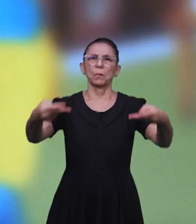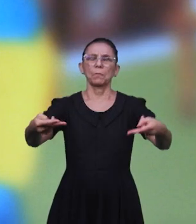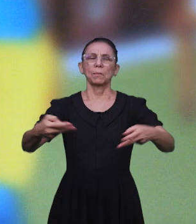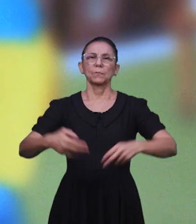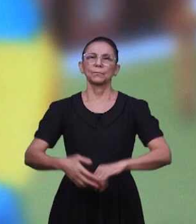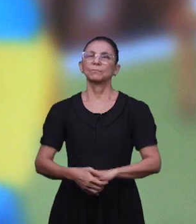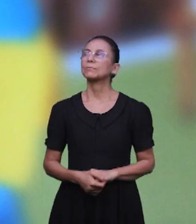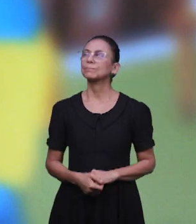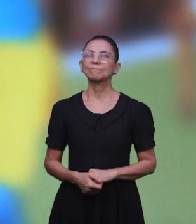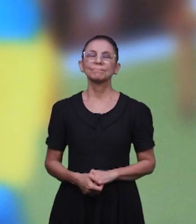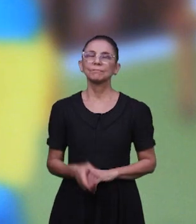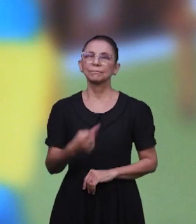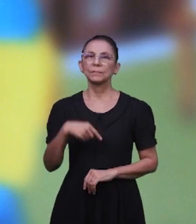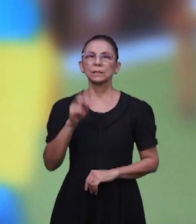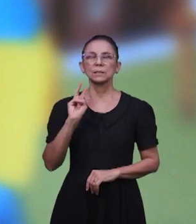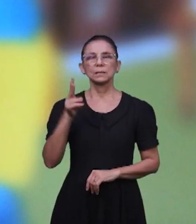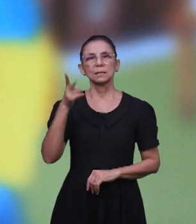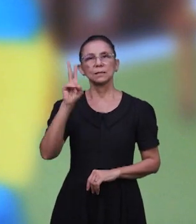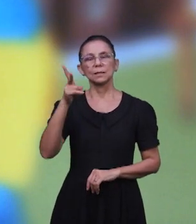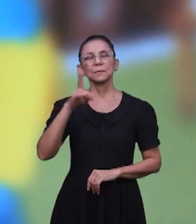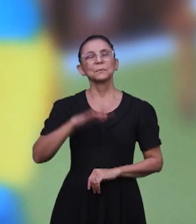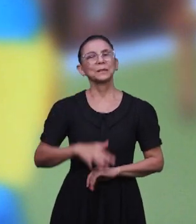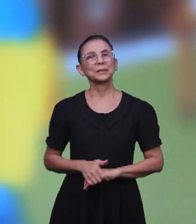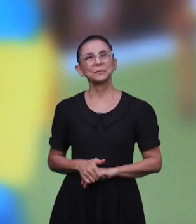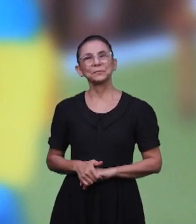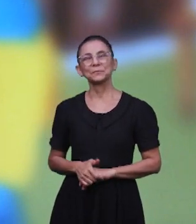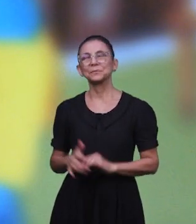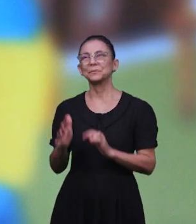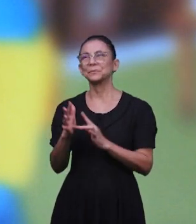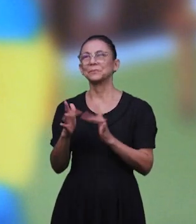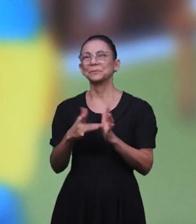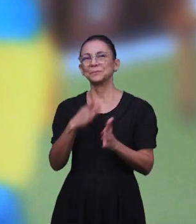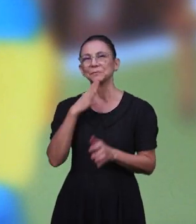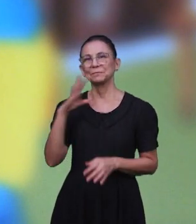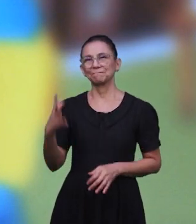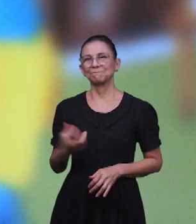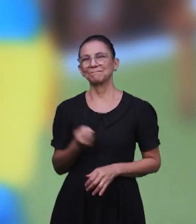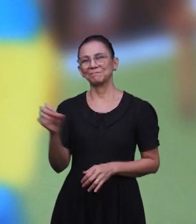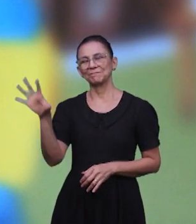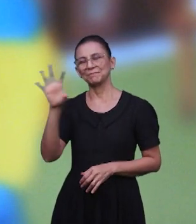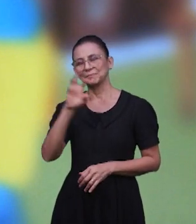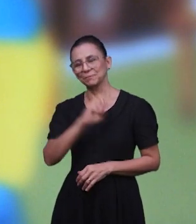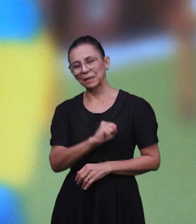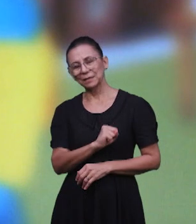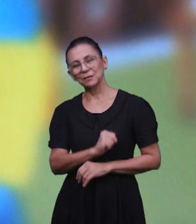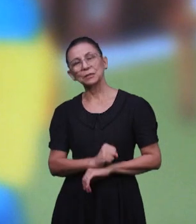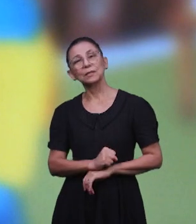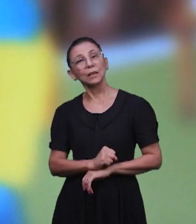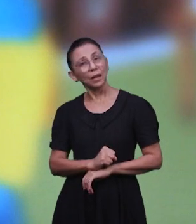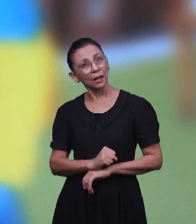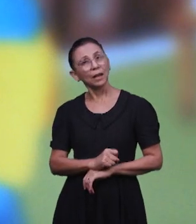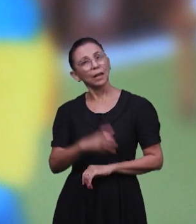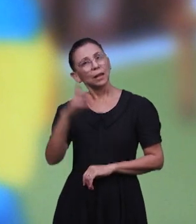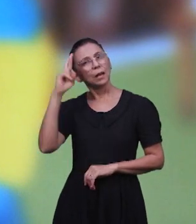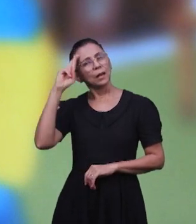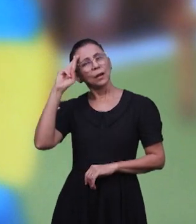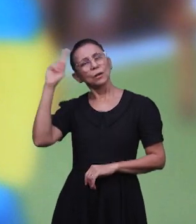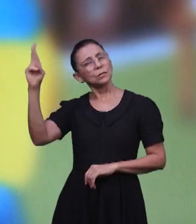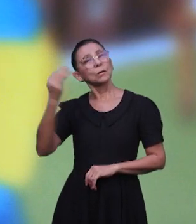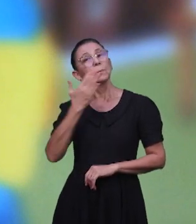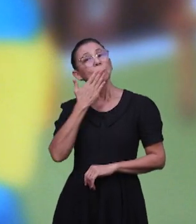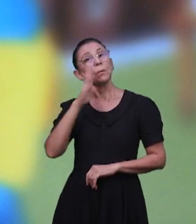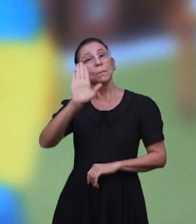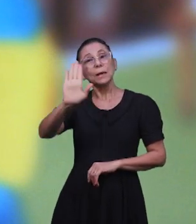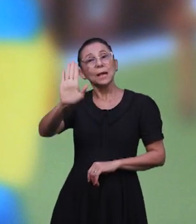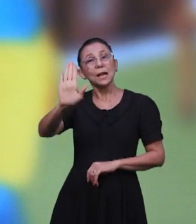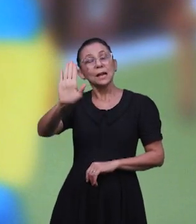Nós estaremos para sempre com o nosso amado Salvador, o Senhor. Ele deixou tudo isso, essa